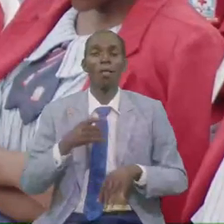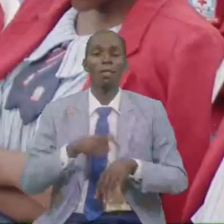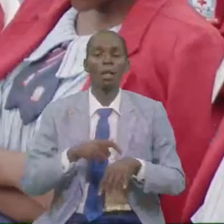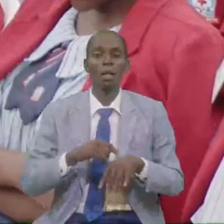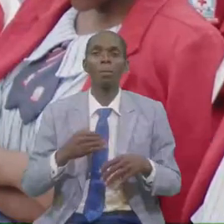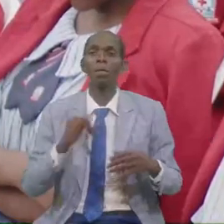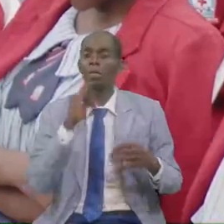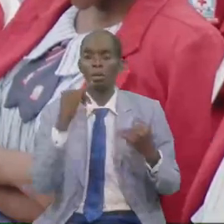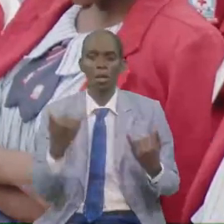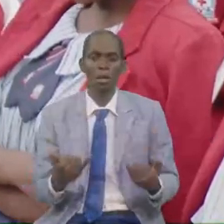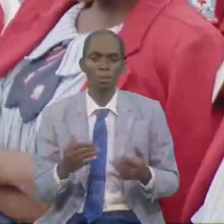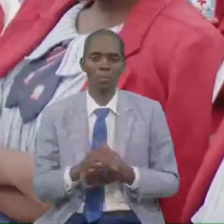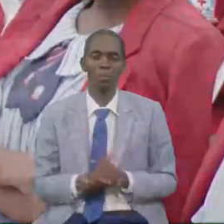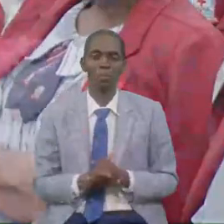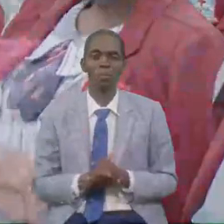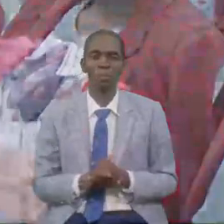heure a sonné.